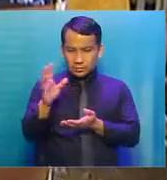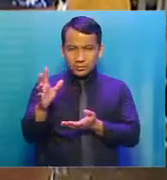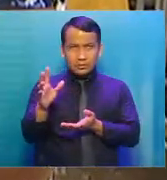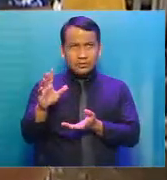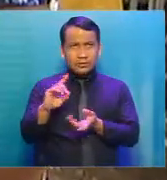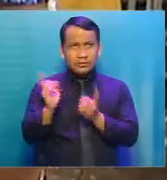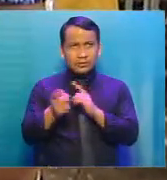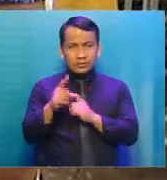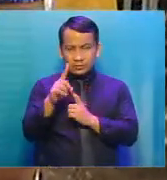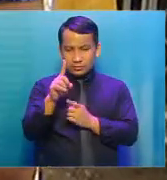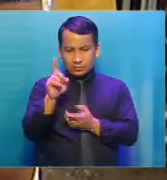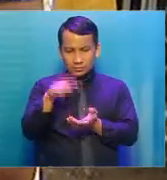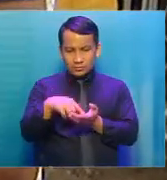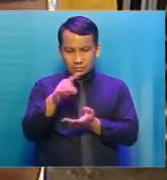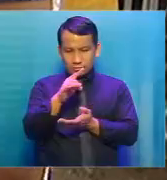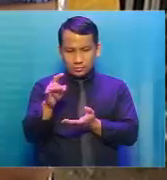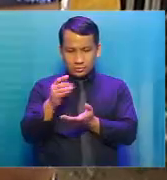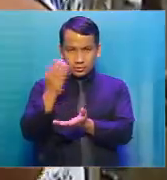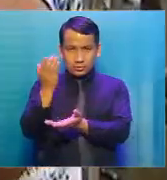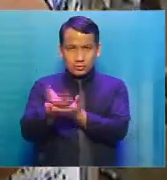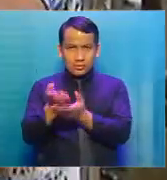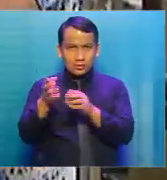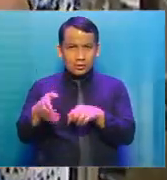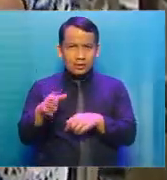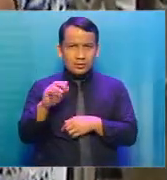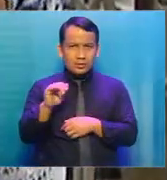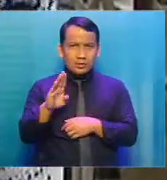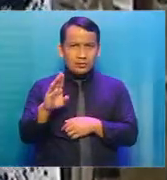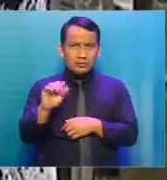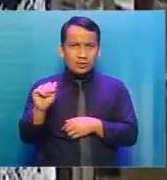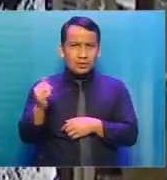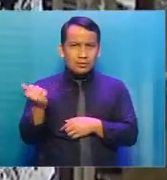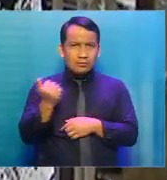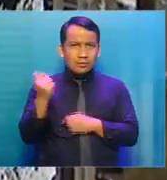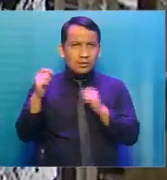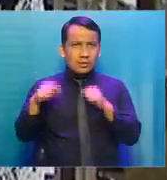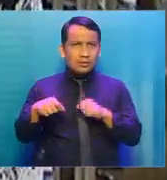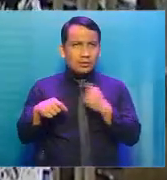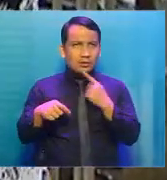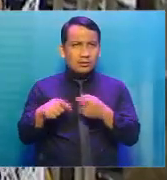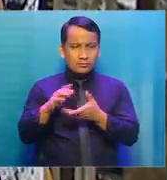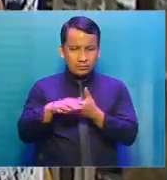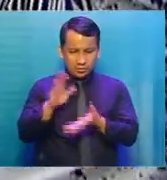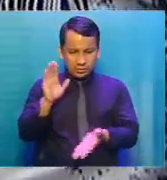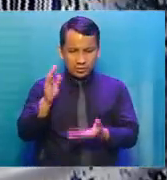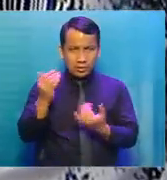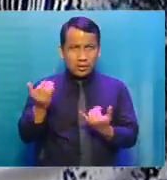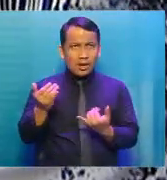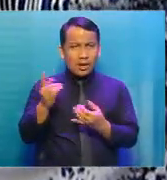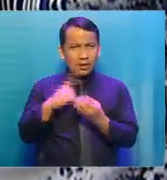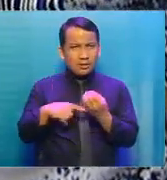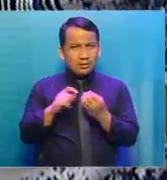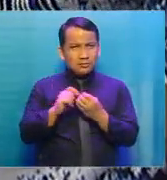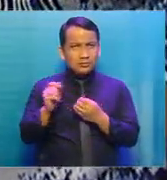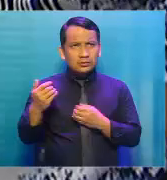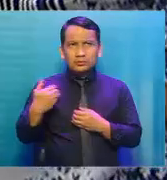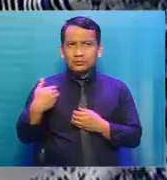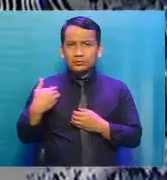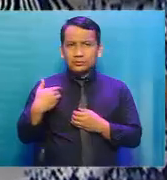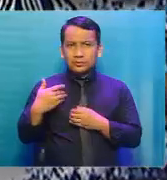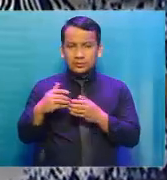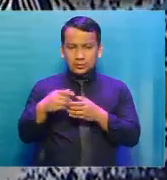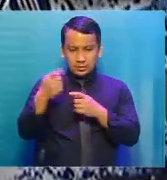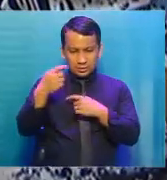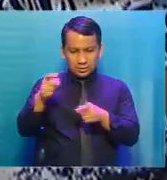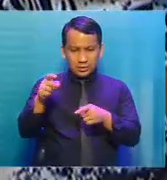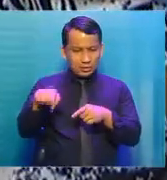nyo ginagawa 180, nandito na kami sa ibaan. May ibang ahente kasi na tinataasan ng presyo, lalo't di sila sakop ng